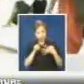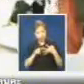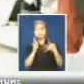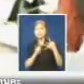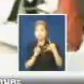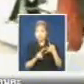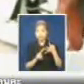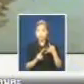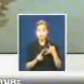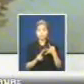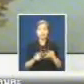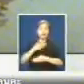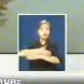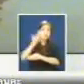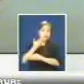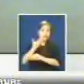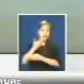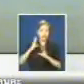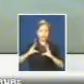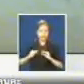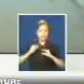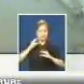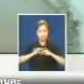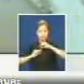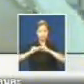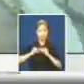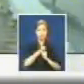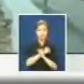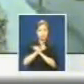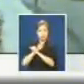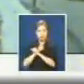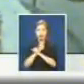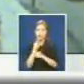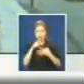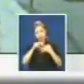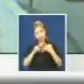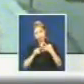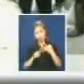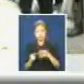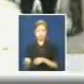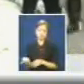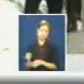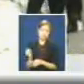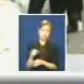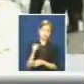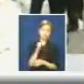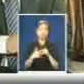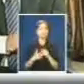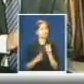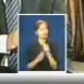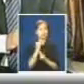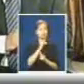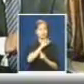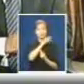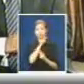การจ่ายเงินเยียวยาสำหรับการประสานงานกับกรุงเทพมหานครนั้นก็ได้มอบหมายนะคะให้กับนายยงยุทธชัยดิษฐ์รองนายกรัฐมนตรีและรัฐมนตรีว่าการ